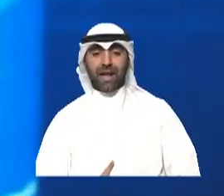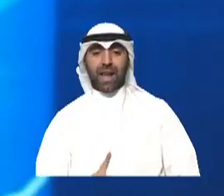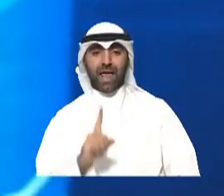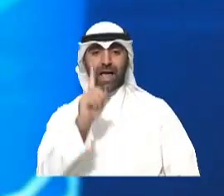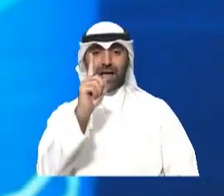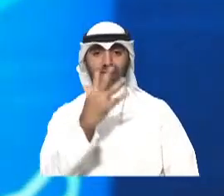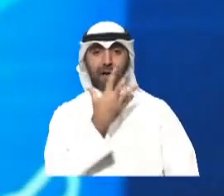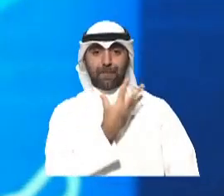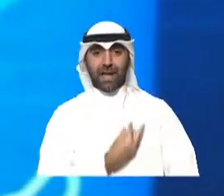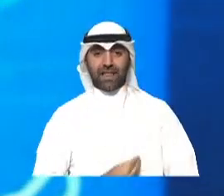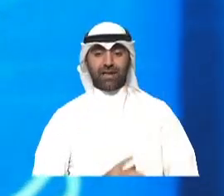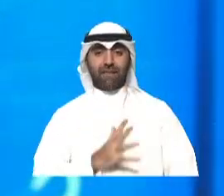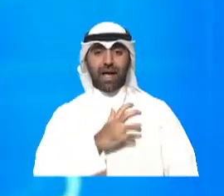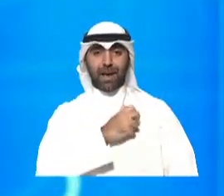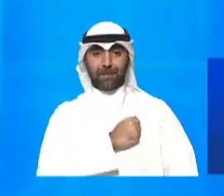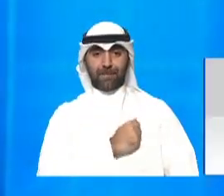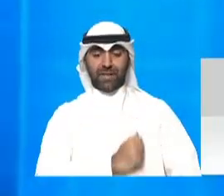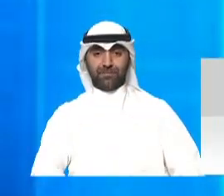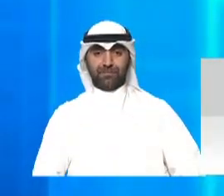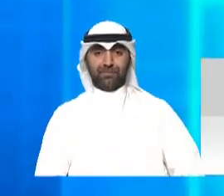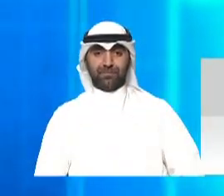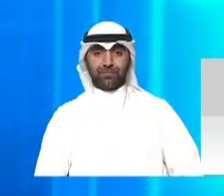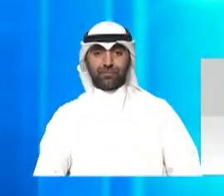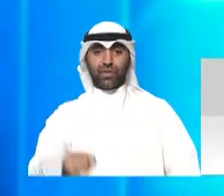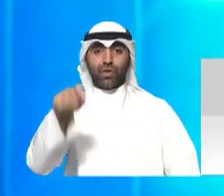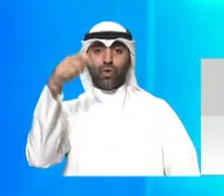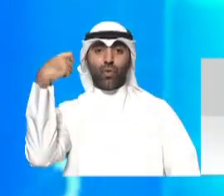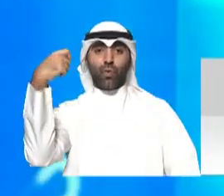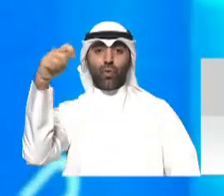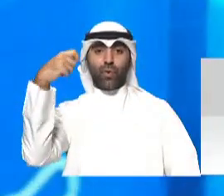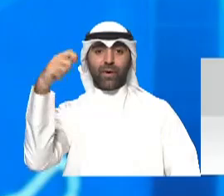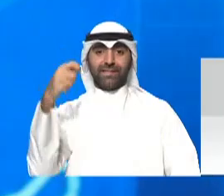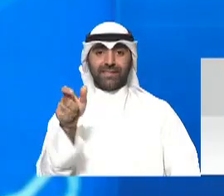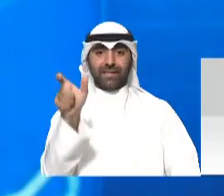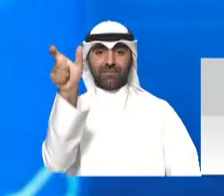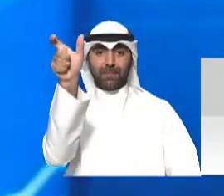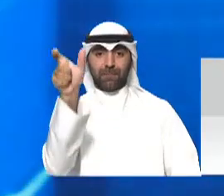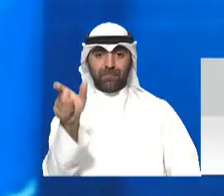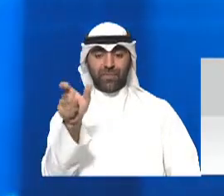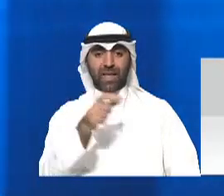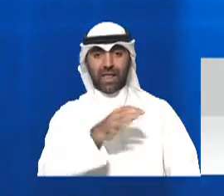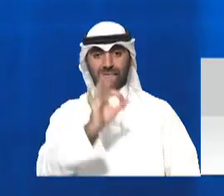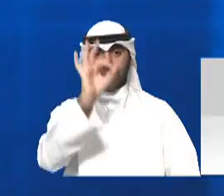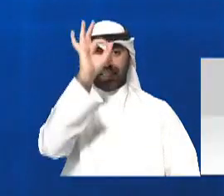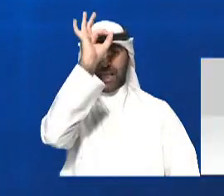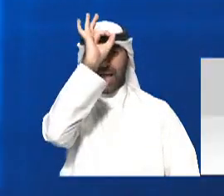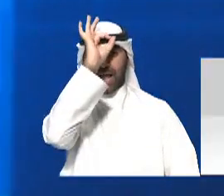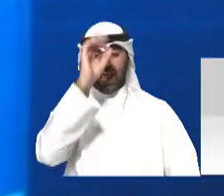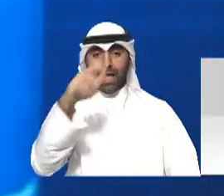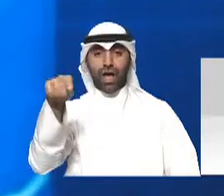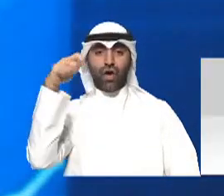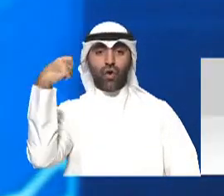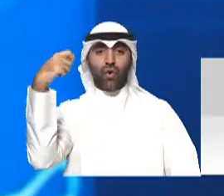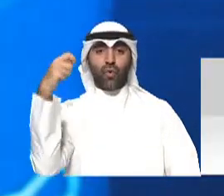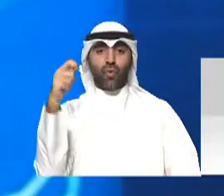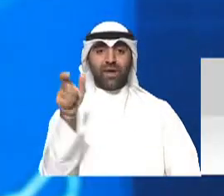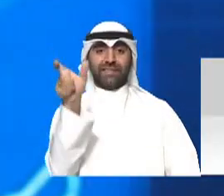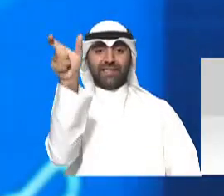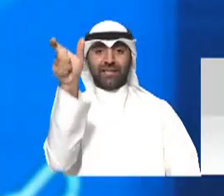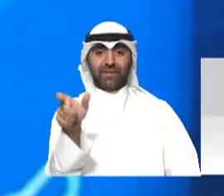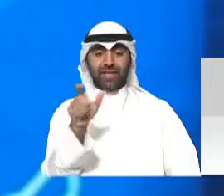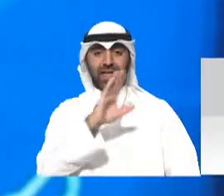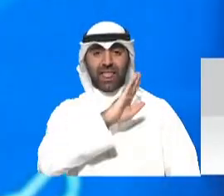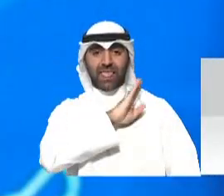شدد النائب الأول الرئيسي مجلس الوزراء وزير الداخلية ووزير الدفاع بالإنابة الشيخ طلال خالد الأحمد الصباح على